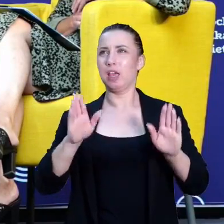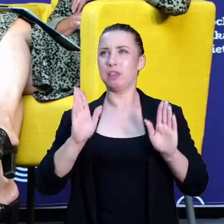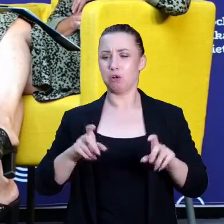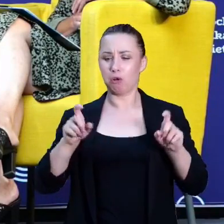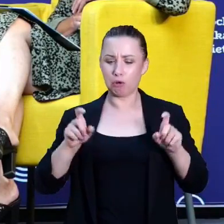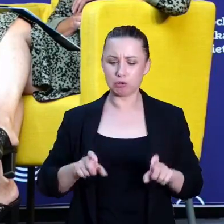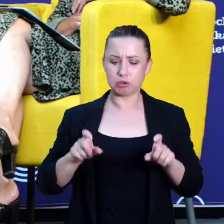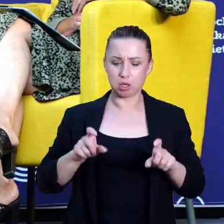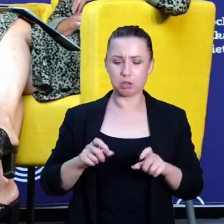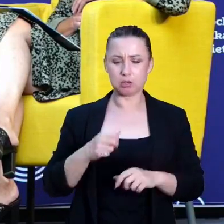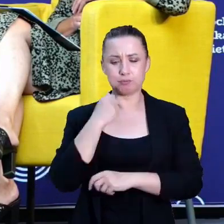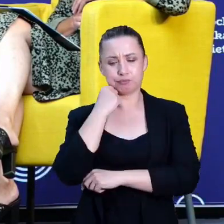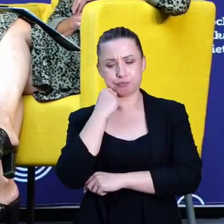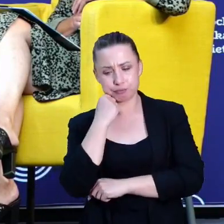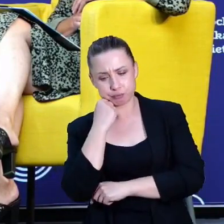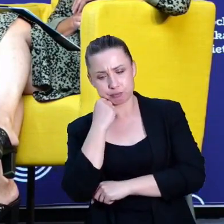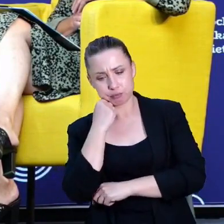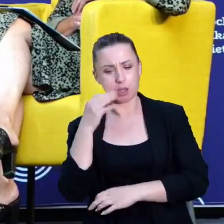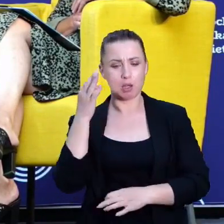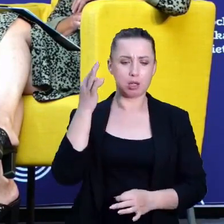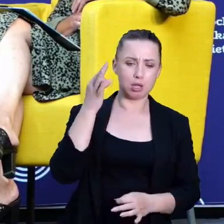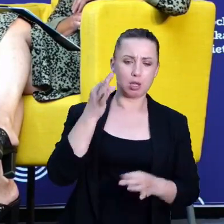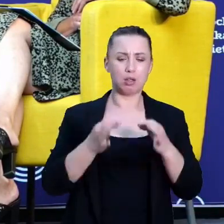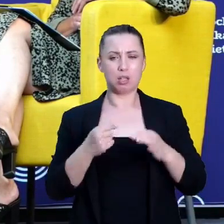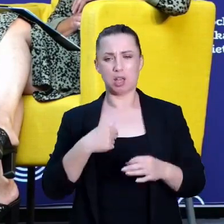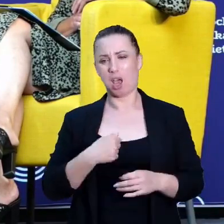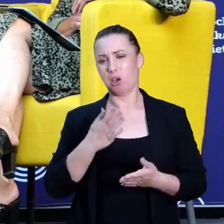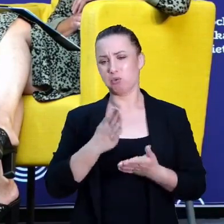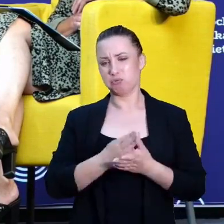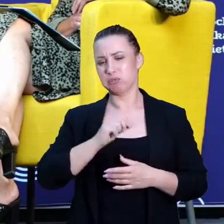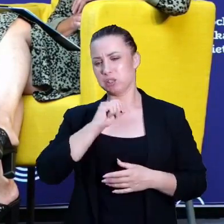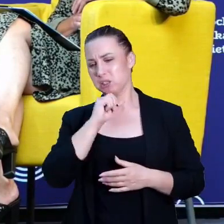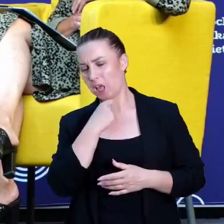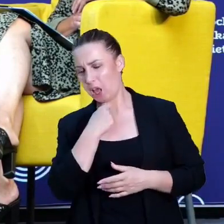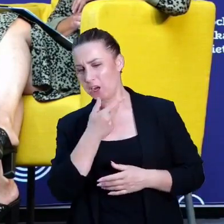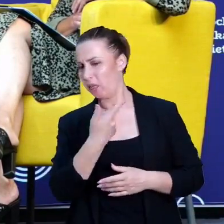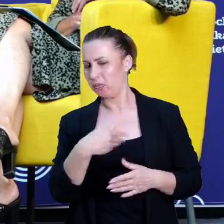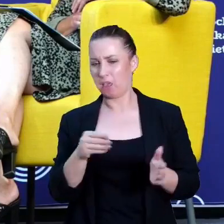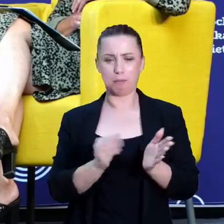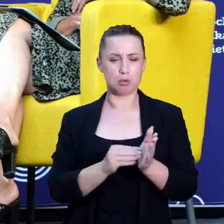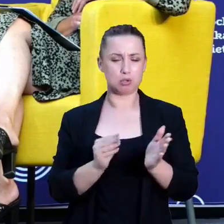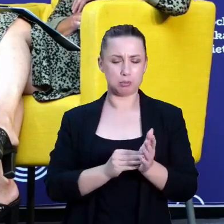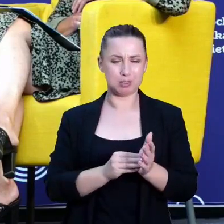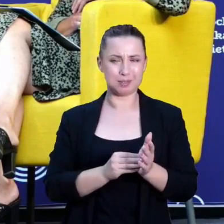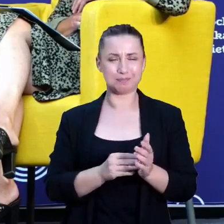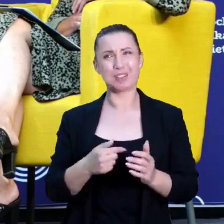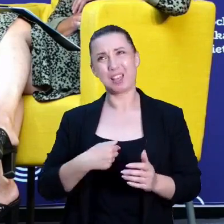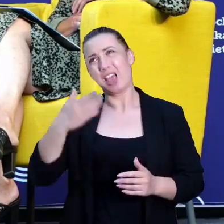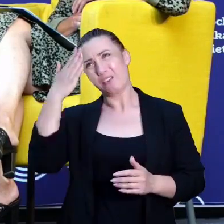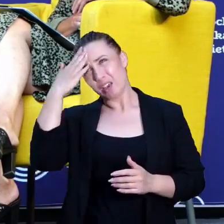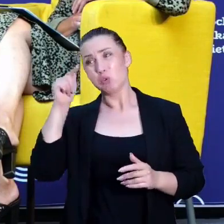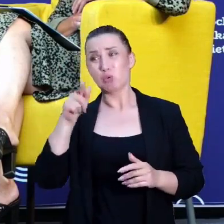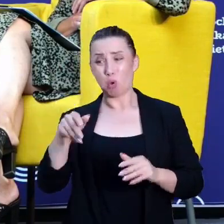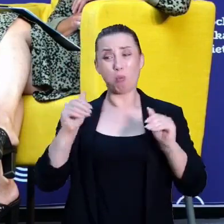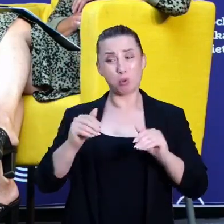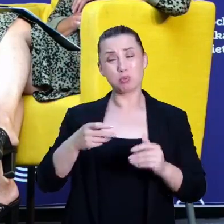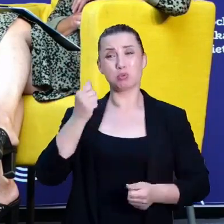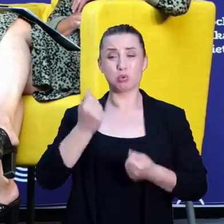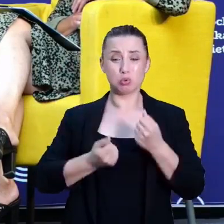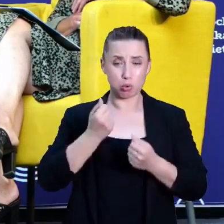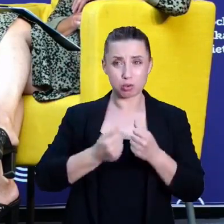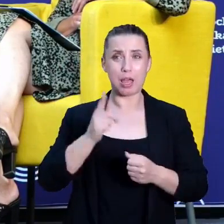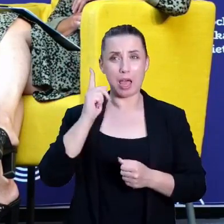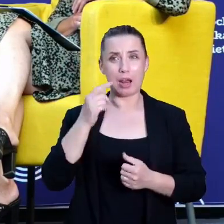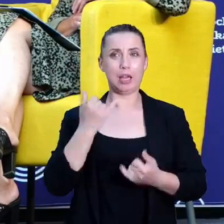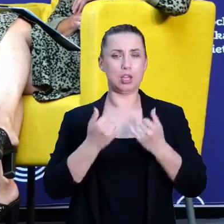młodość właśnie już przemija, że już nie jestem ani taka piękna, ani potrzebna. Może po prostu właśnie, ja wiem, że to może być trudne, ale gdy się to